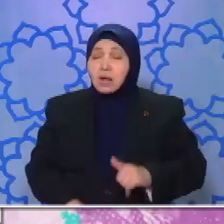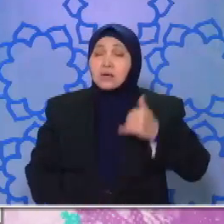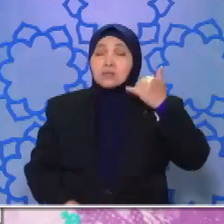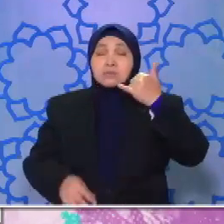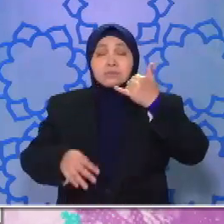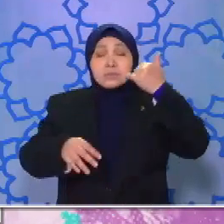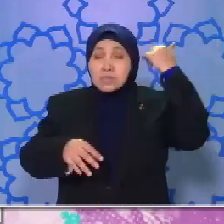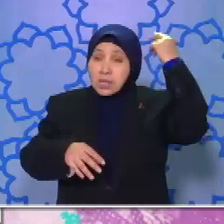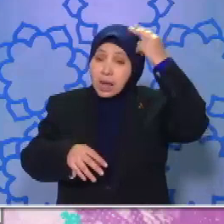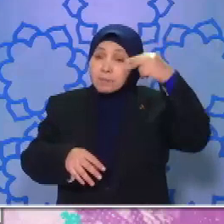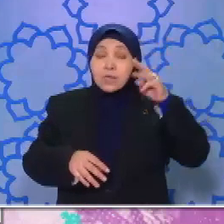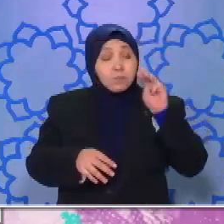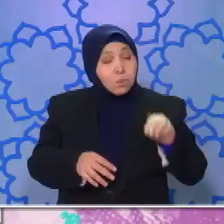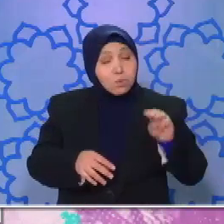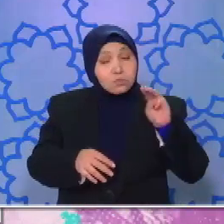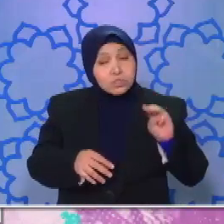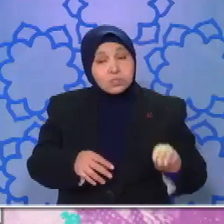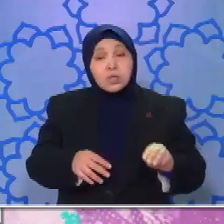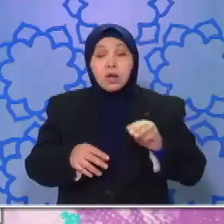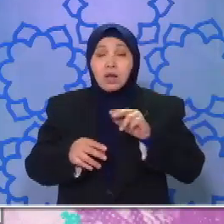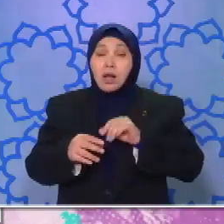فعلته عن أمري